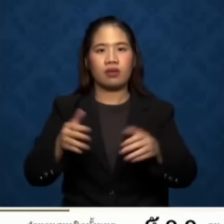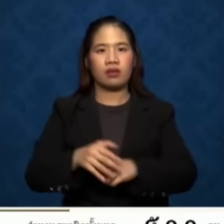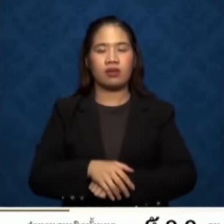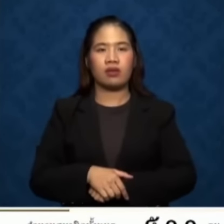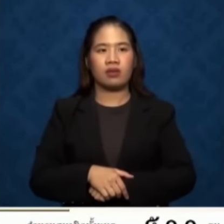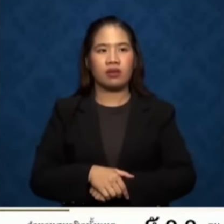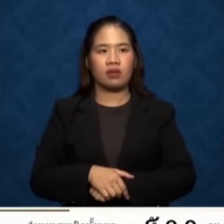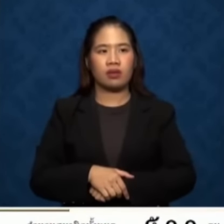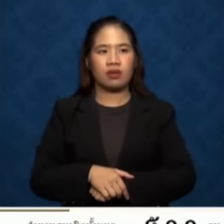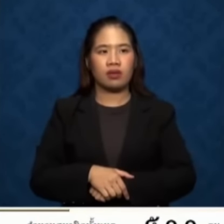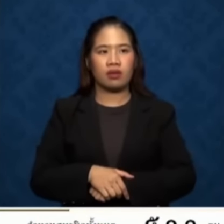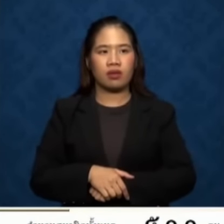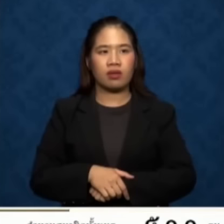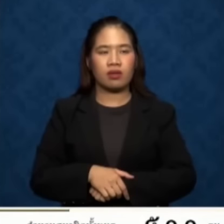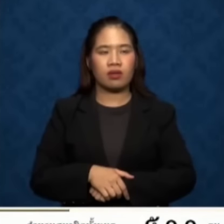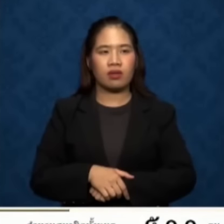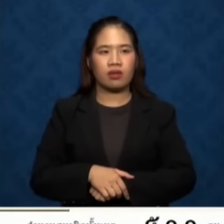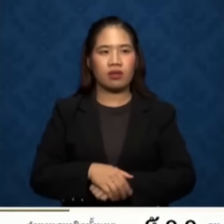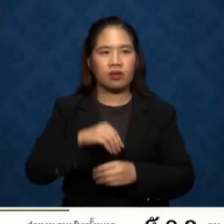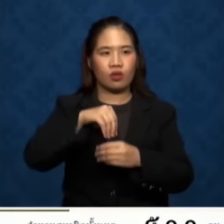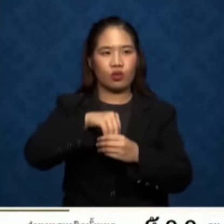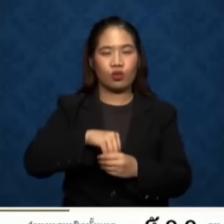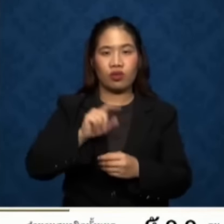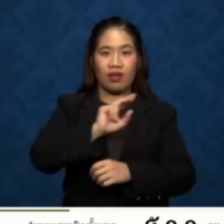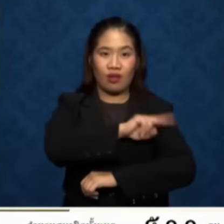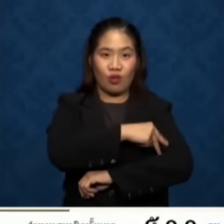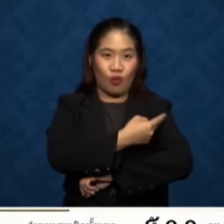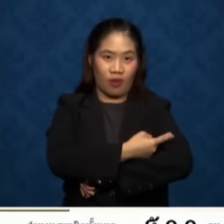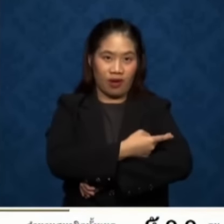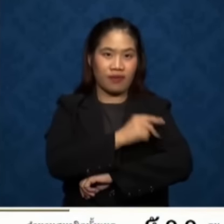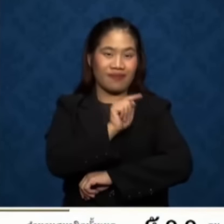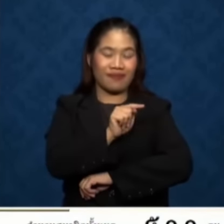ท่านก็ไปอยู่ที่โรงพยาบาลแล้ว